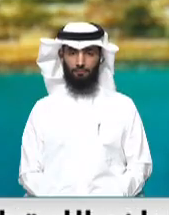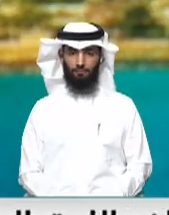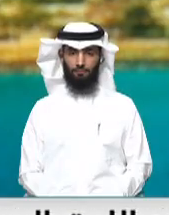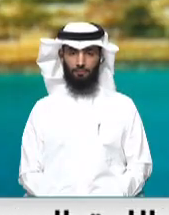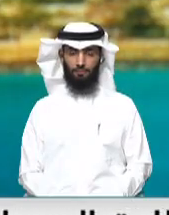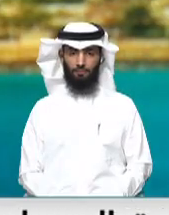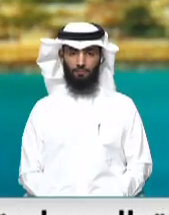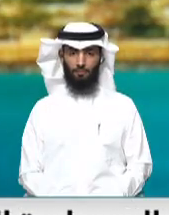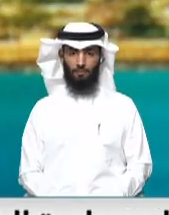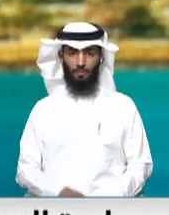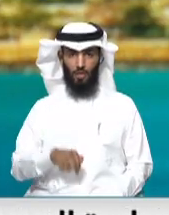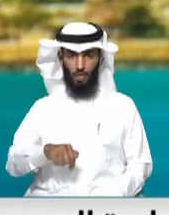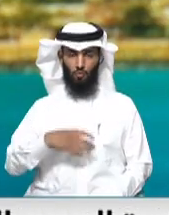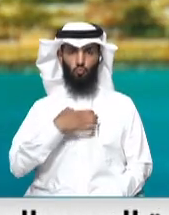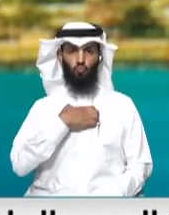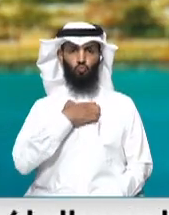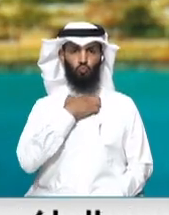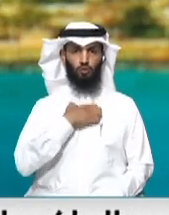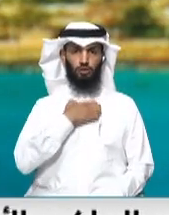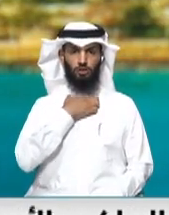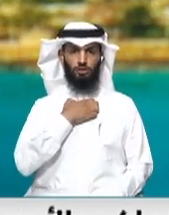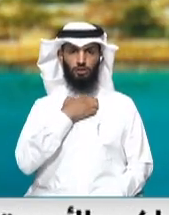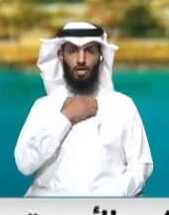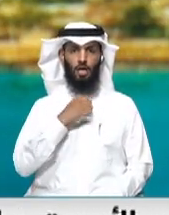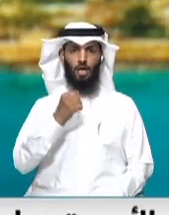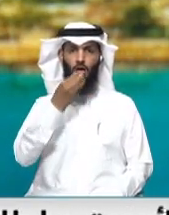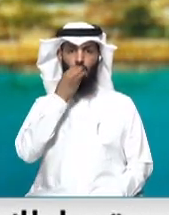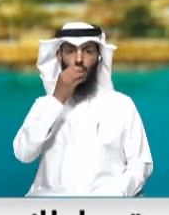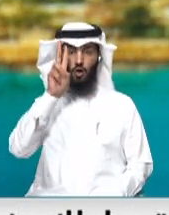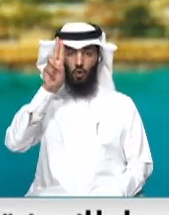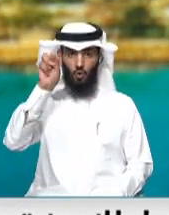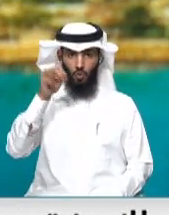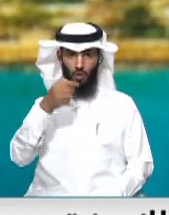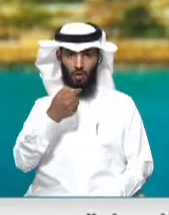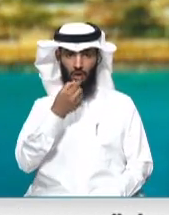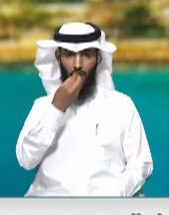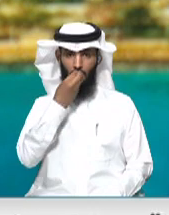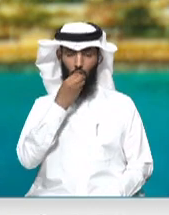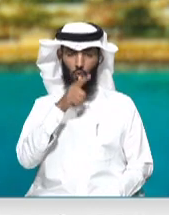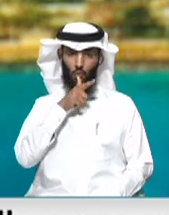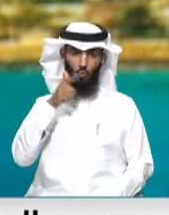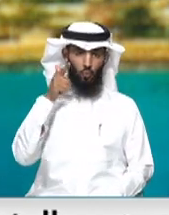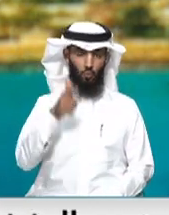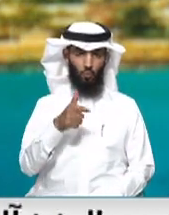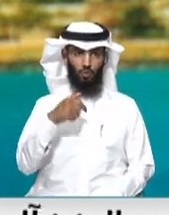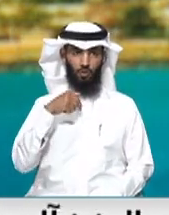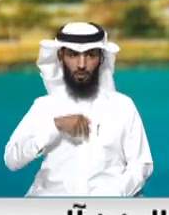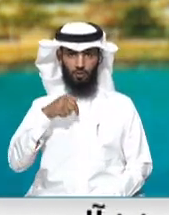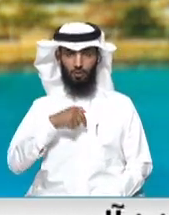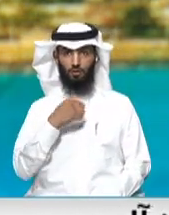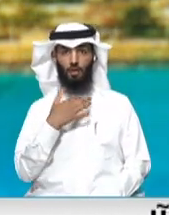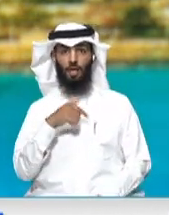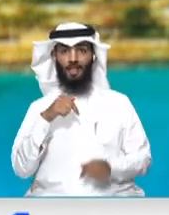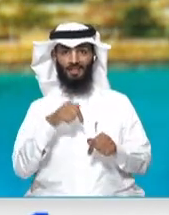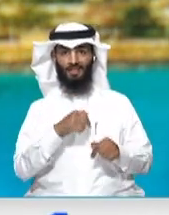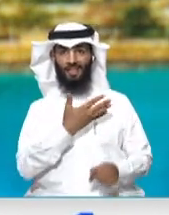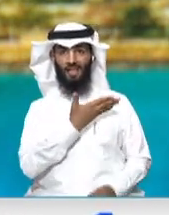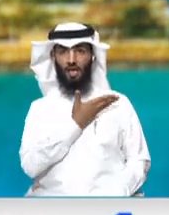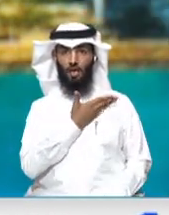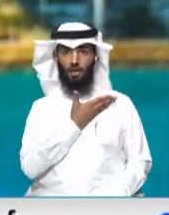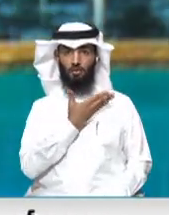اكد المدير العام لمنظمه الصحه العالميه تدروس ادهانوم جروسو تداور الاوضاع في غزه بشكل